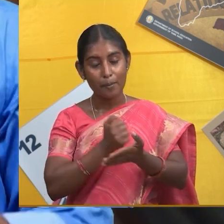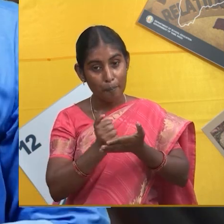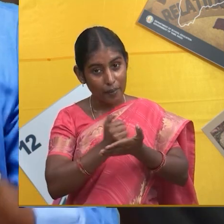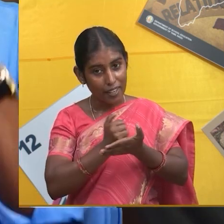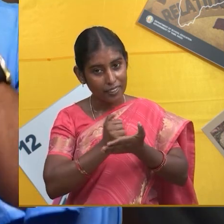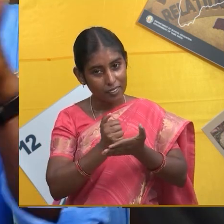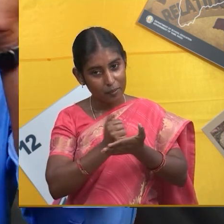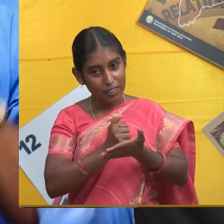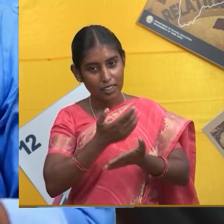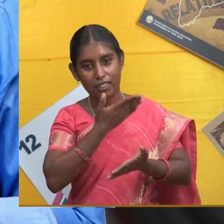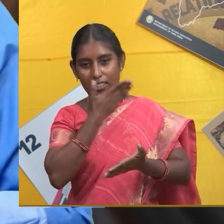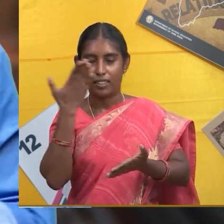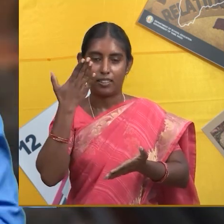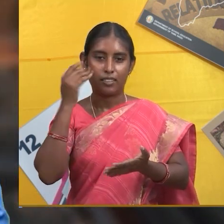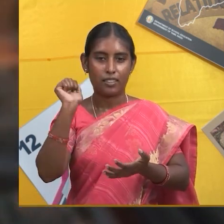5. 5.